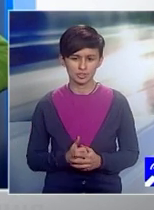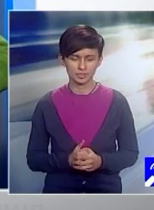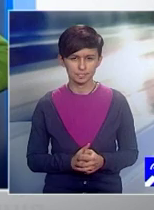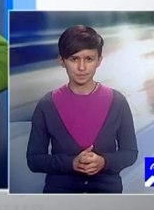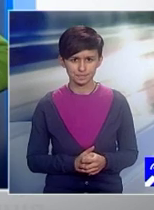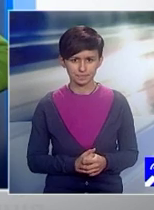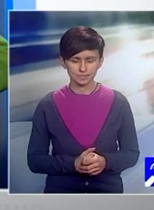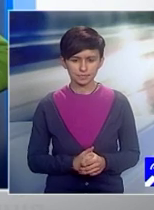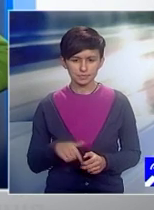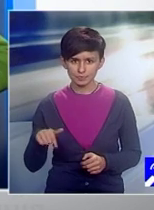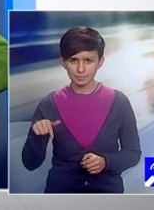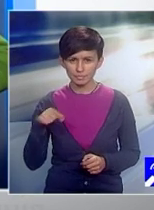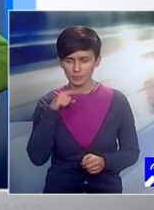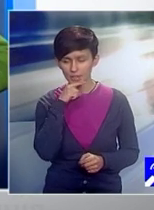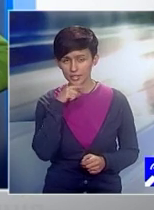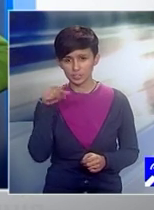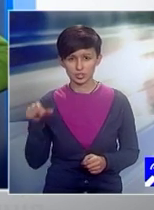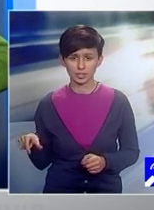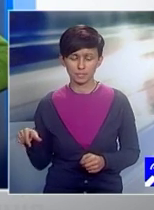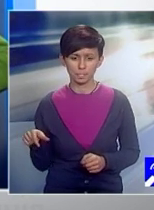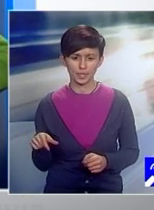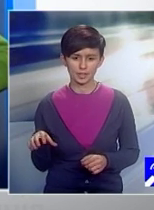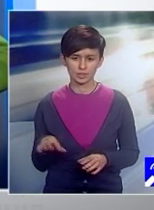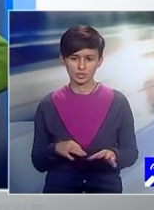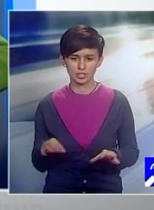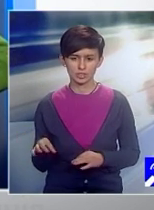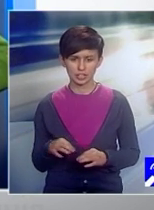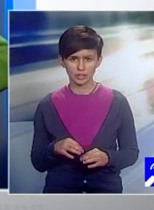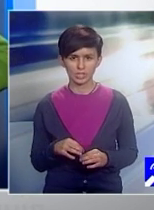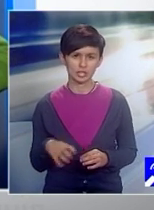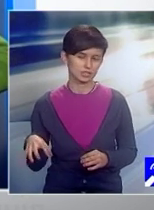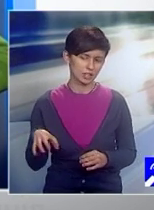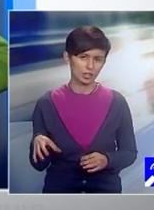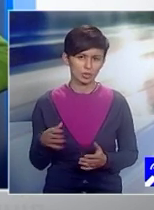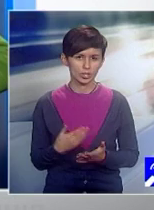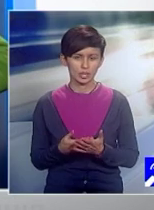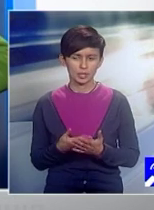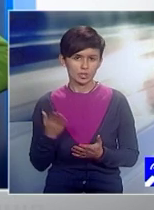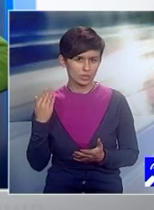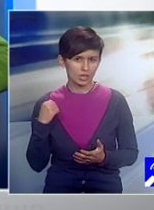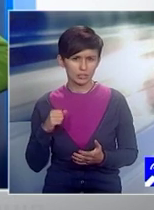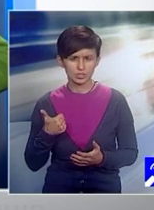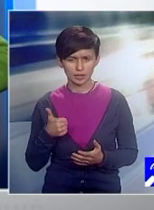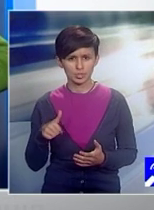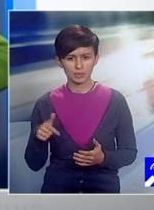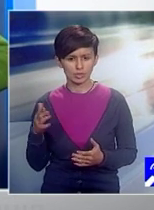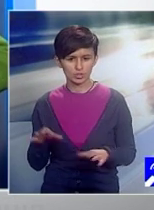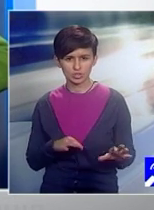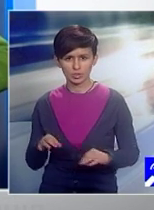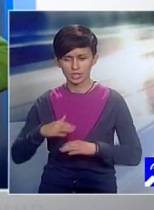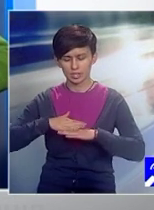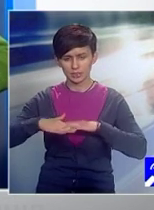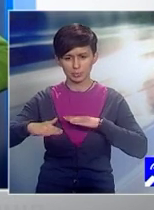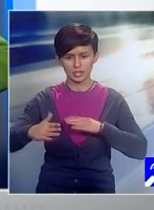Acești ruși lipoveni își aleseseră, fiind cam primii pe acolo sau aproximativ primii, și-au ales pământurile mai înalte unde